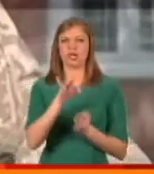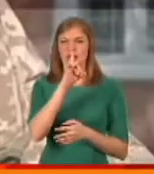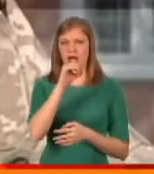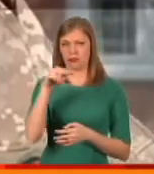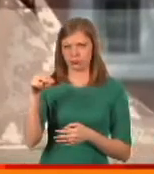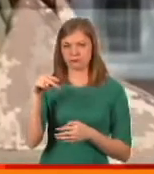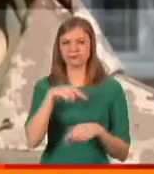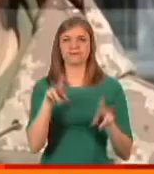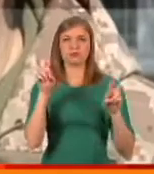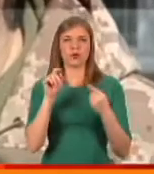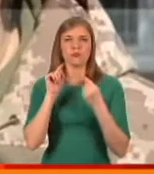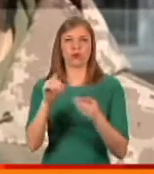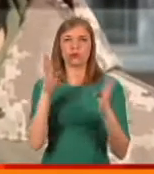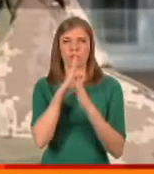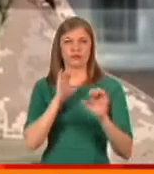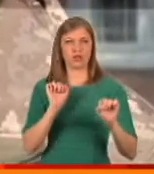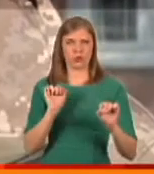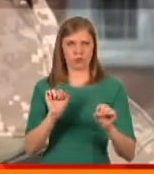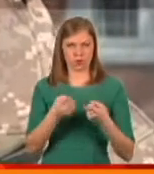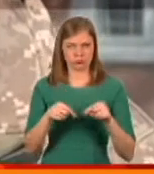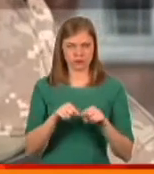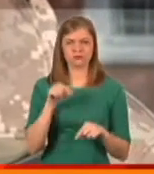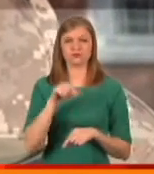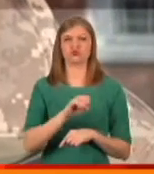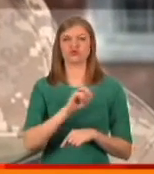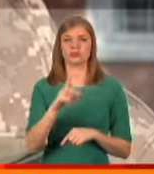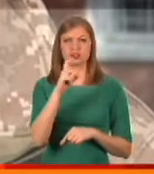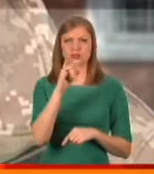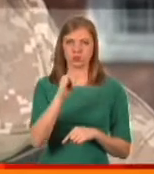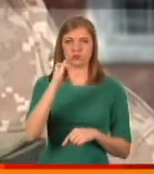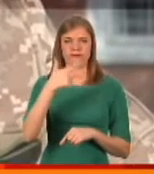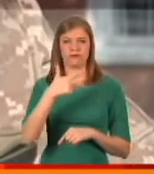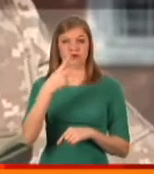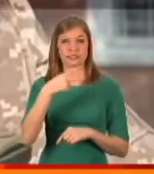підрозділ протиповітряної оборони, озброєний ЗУ-23-2,